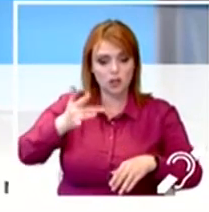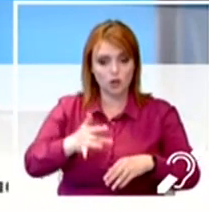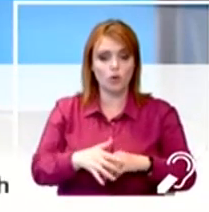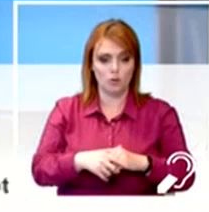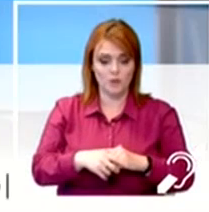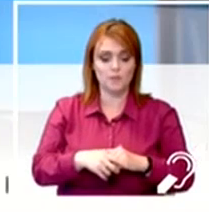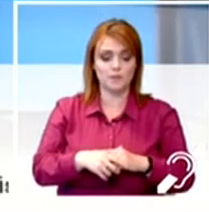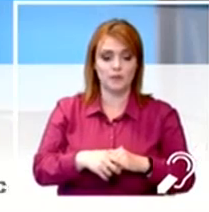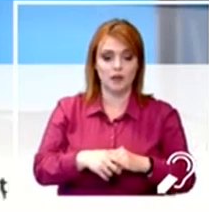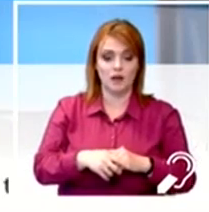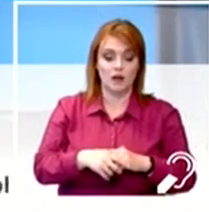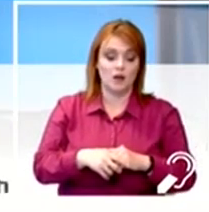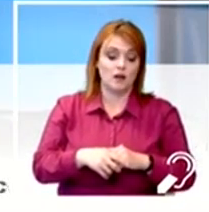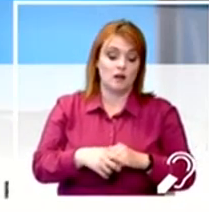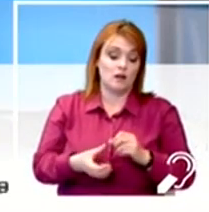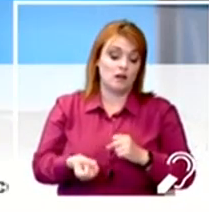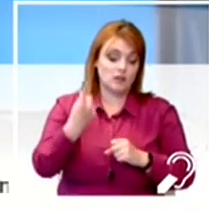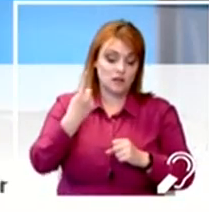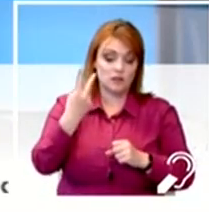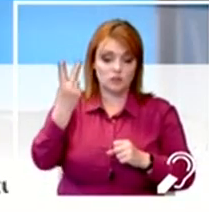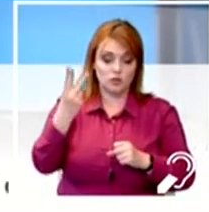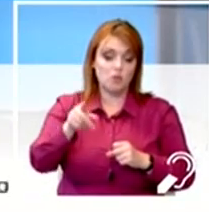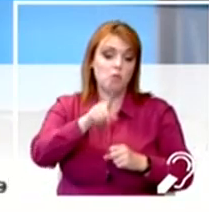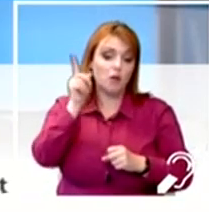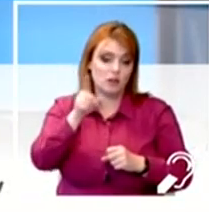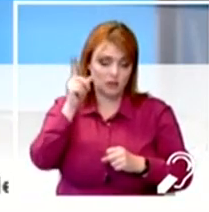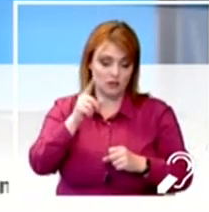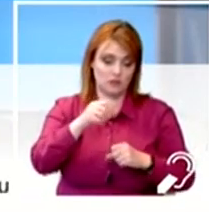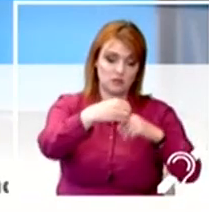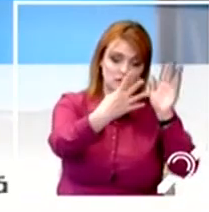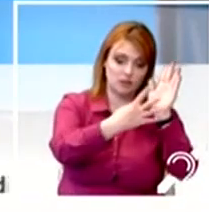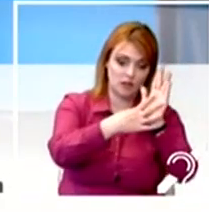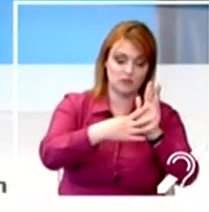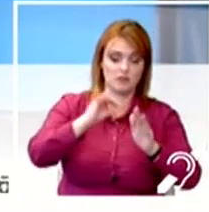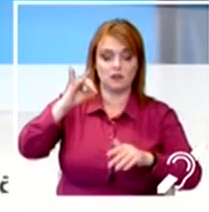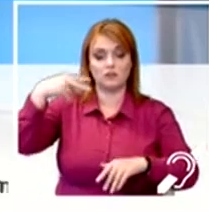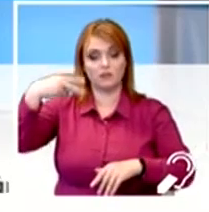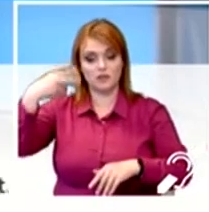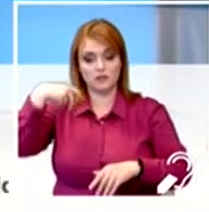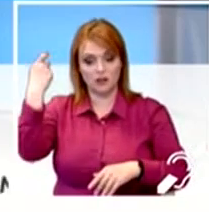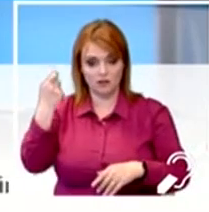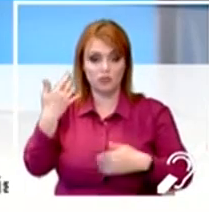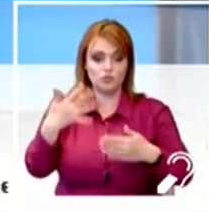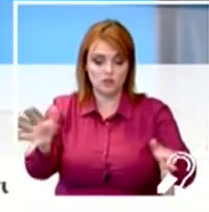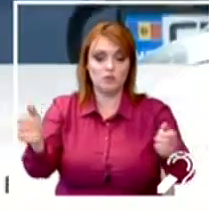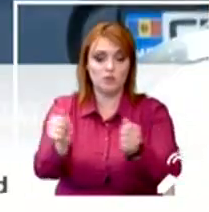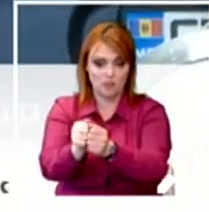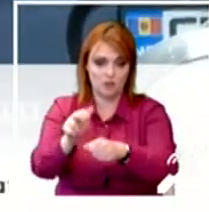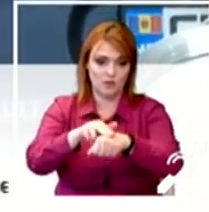sustrase bunuri. Făptașii s-au dovedit a fi doi tineri de 19 și 20 de ani care au și fost reținuți de poliție.